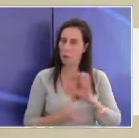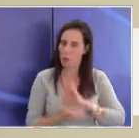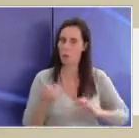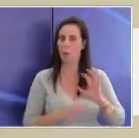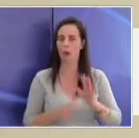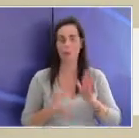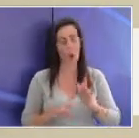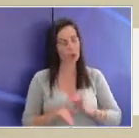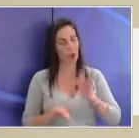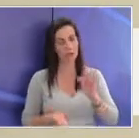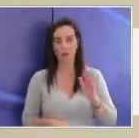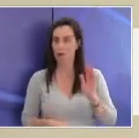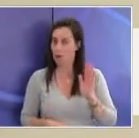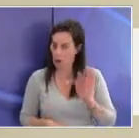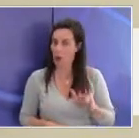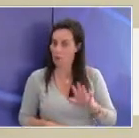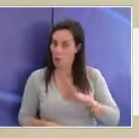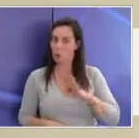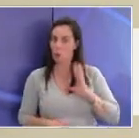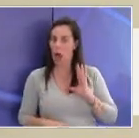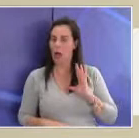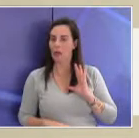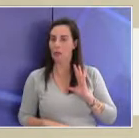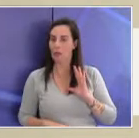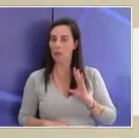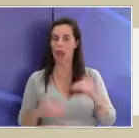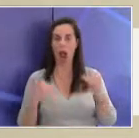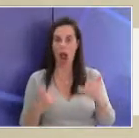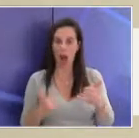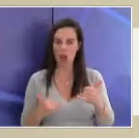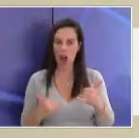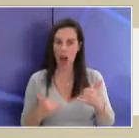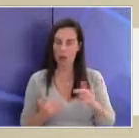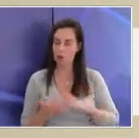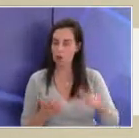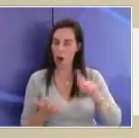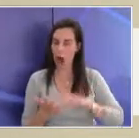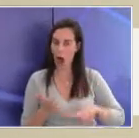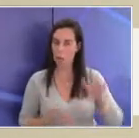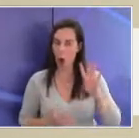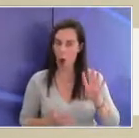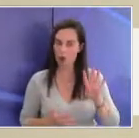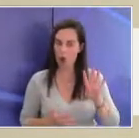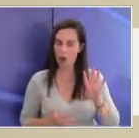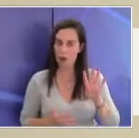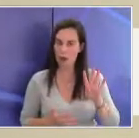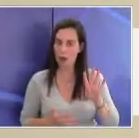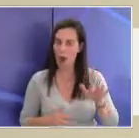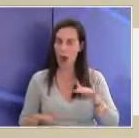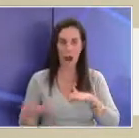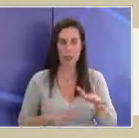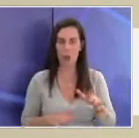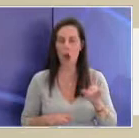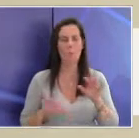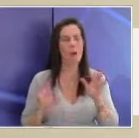סבוך, מאוד עדין, אפילו מסוכן. ועכשיו לקחת 3-4 חודשים, שלמעשה הממשלה